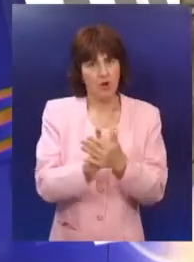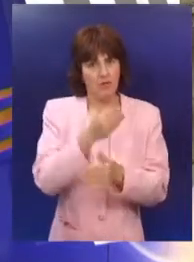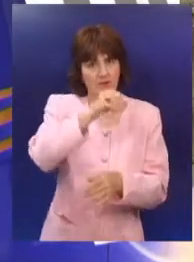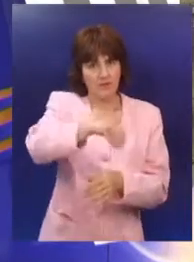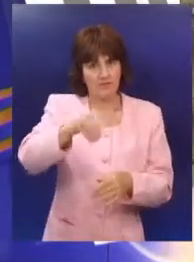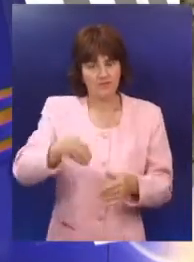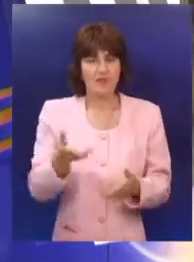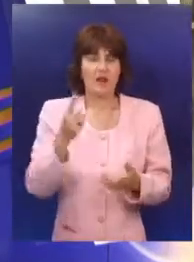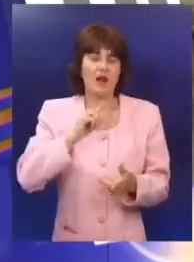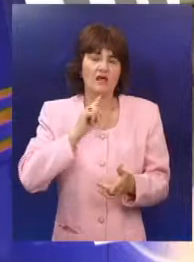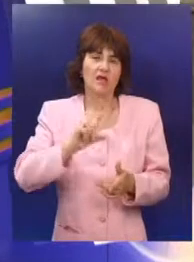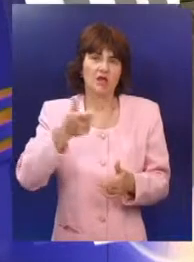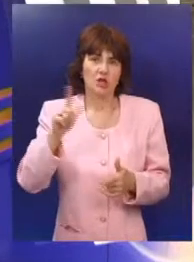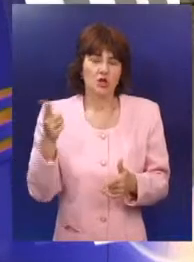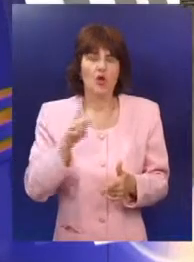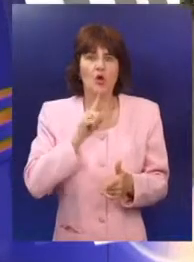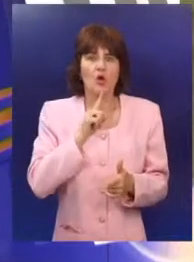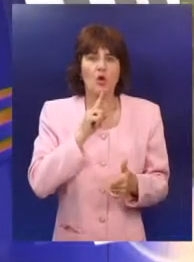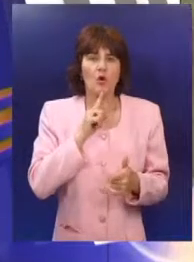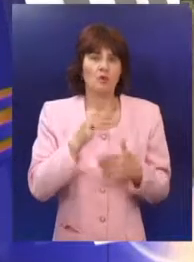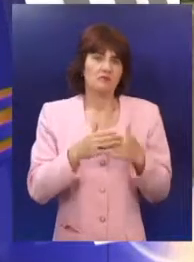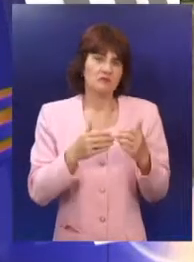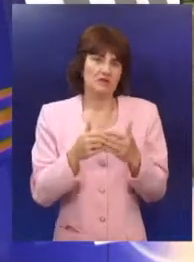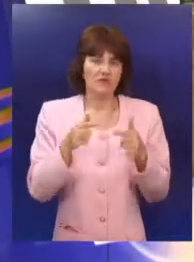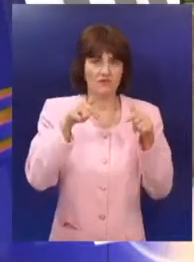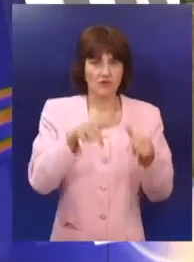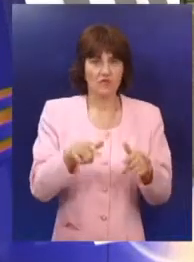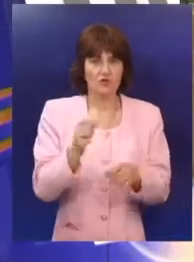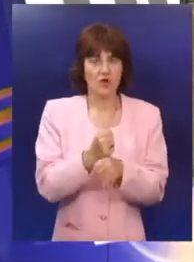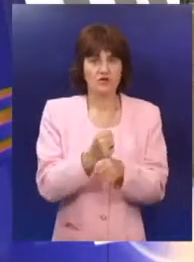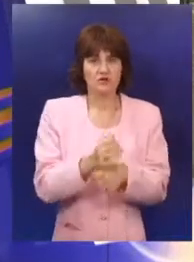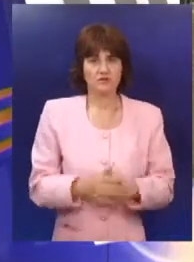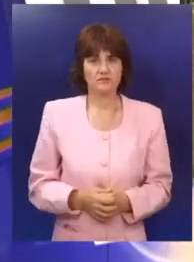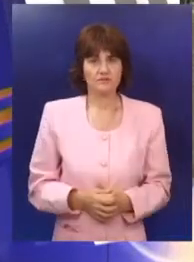zasadi dud, ali i druge sadnice koje su prikladne za održavanje.